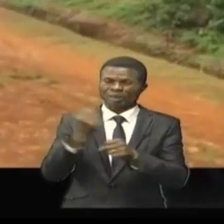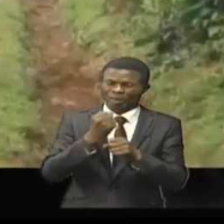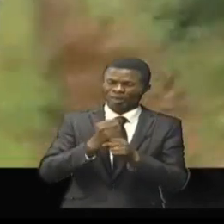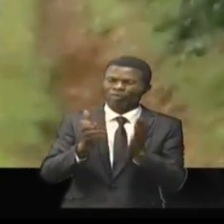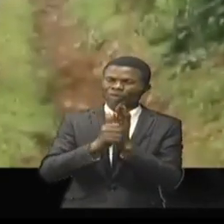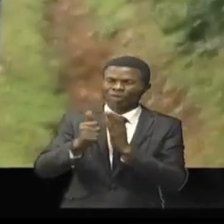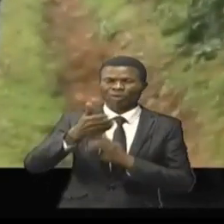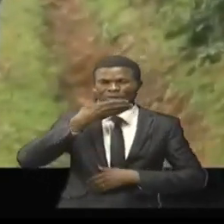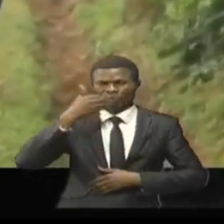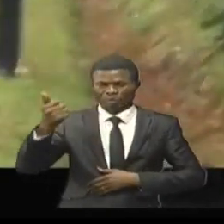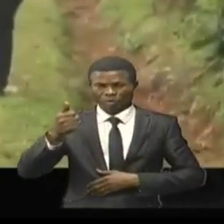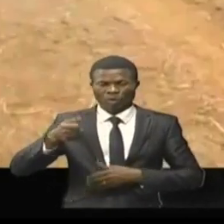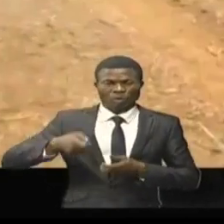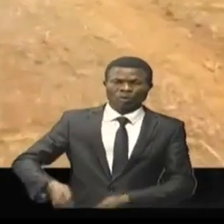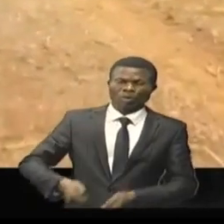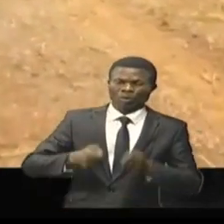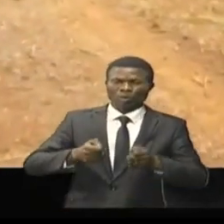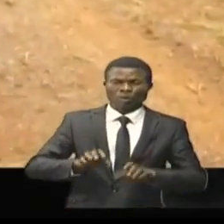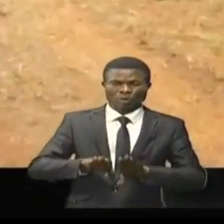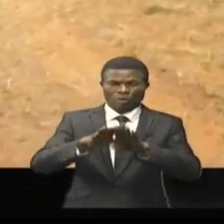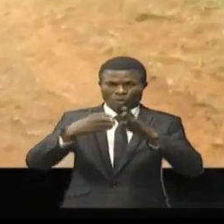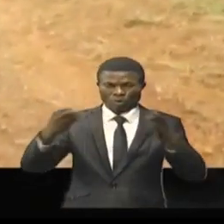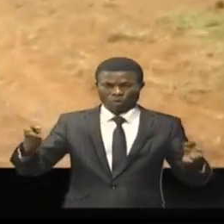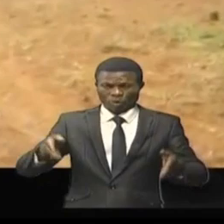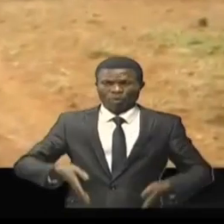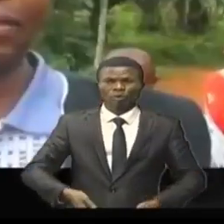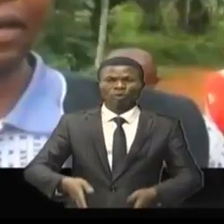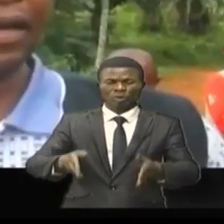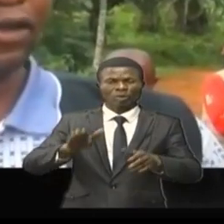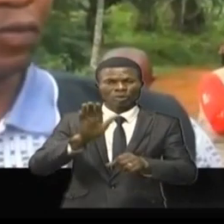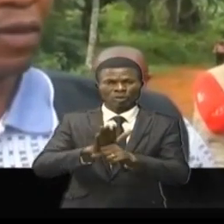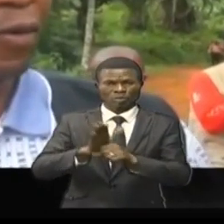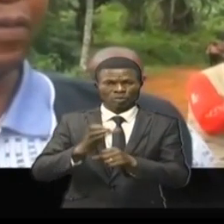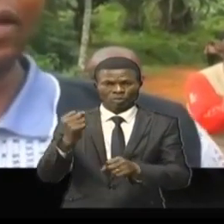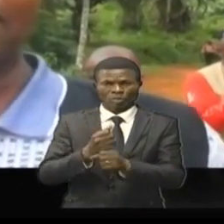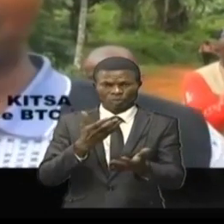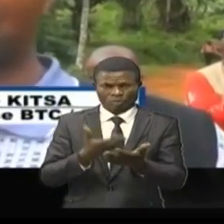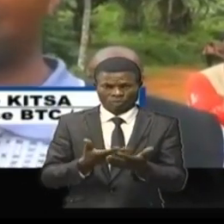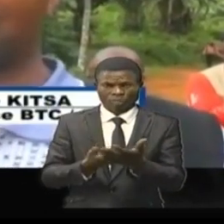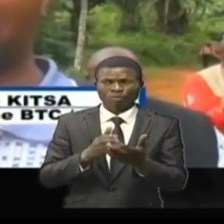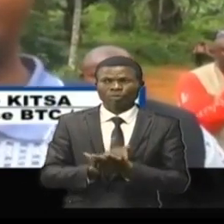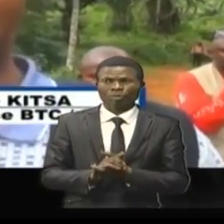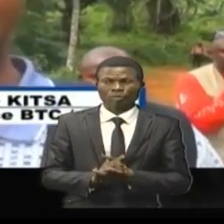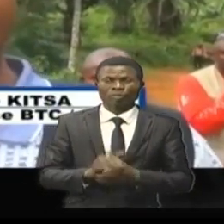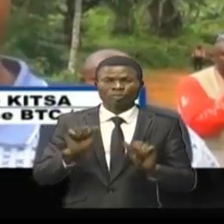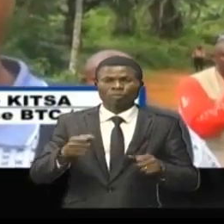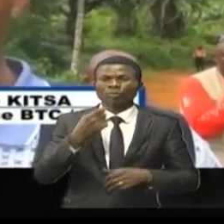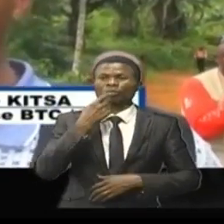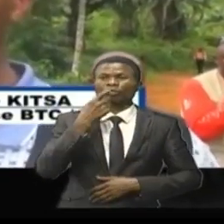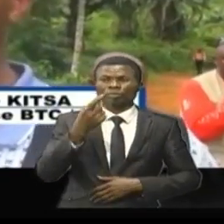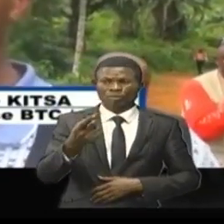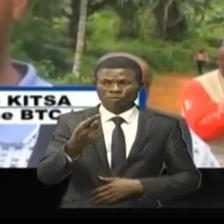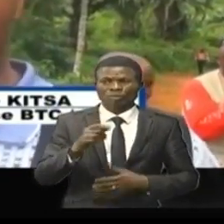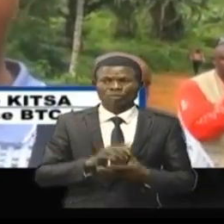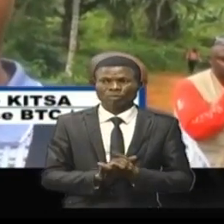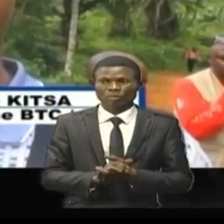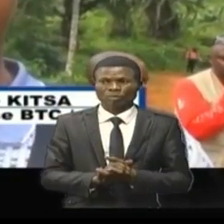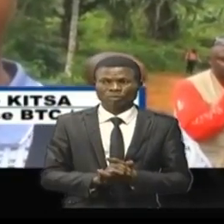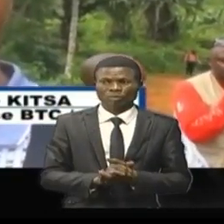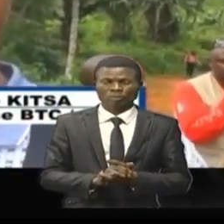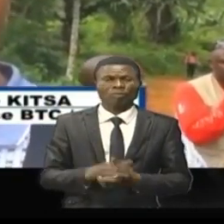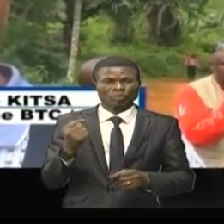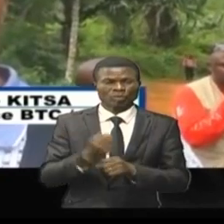des petits bourbiers et l'ouverture des saignées et autres. Par là, sommairement, on peut dire que les travaux ont été bien exécutés par les